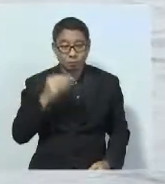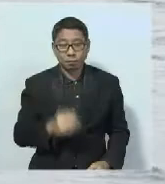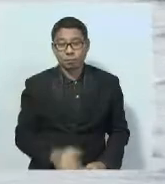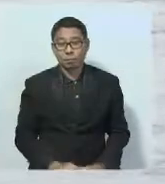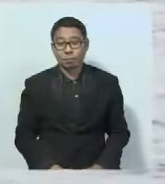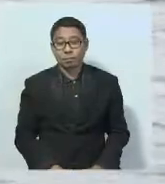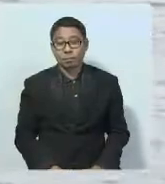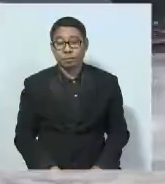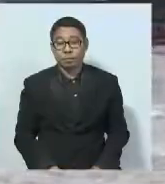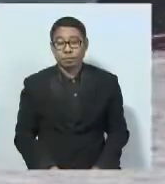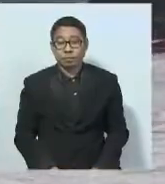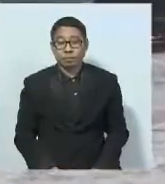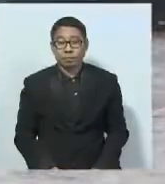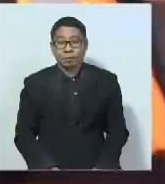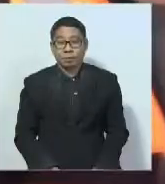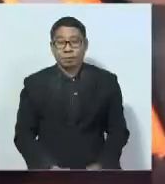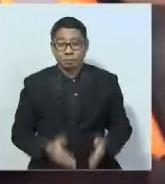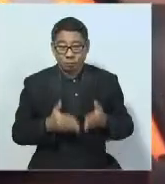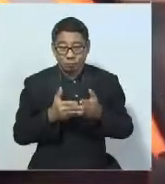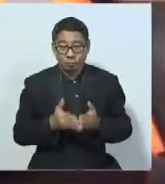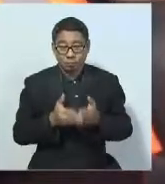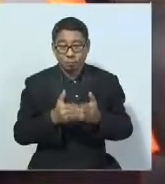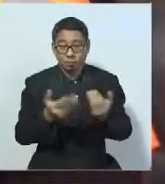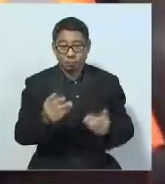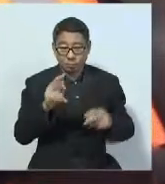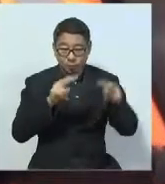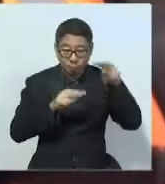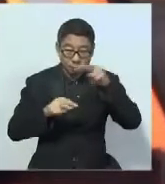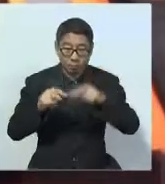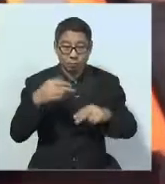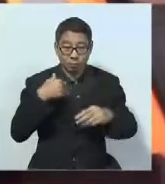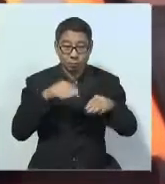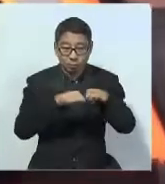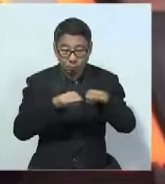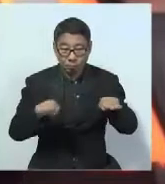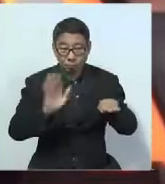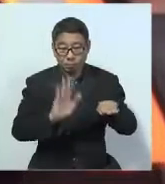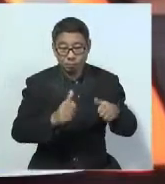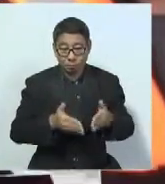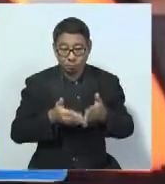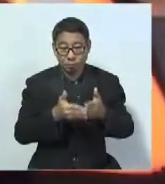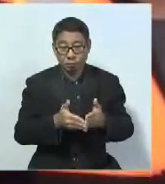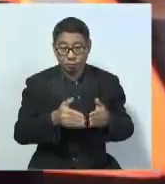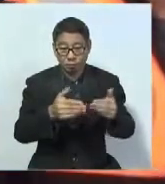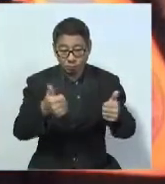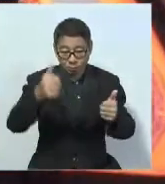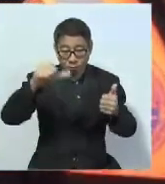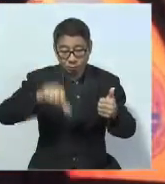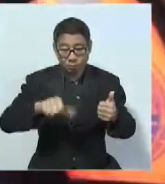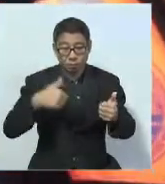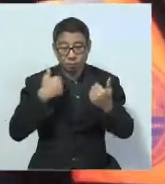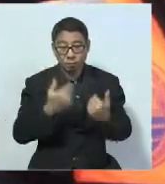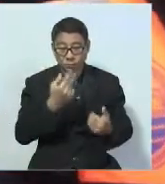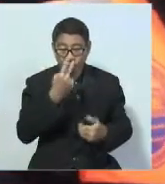จ๊กกันดูครับ ก็เรือลำนี้เราต้องดูตั้งแต่เรื่องความมีมาตรฐานทางเรือได้มาตรฐานหรือไม่ก็ต้อง